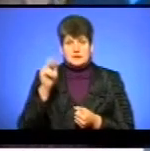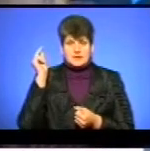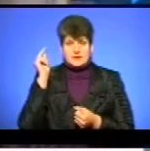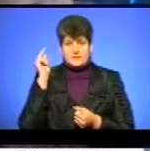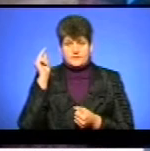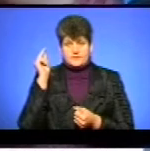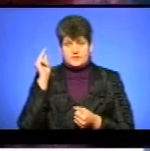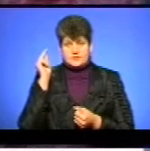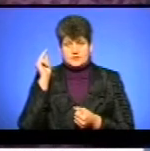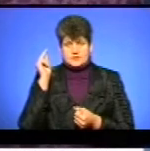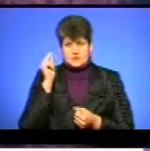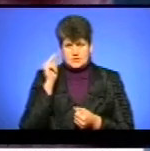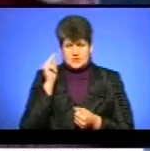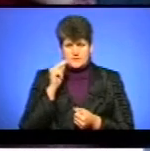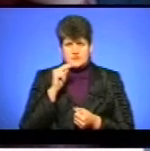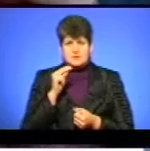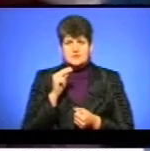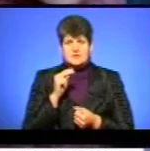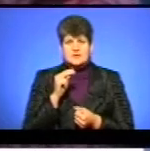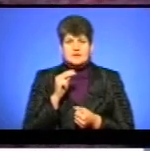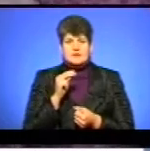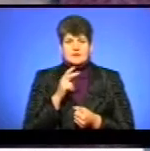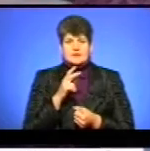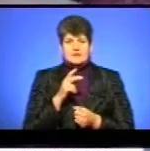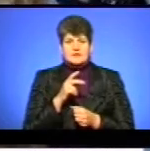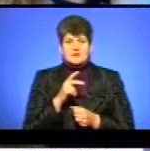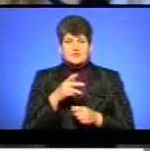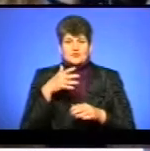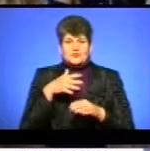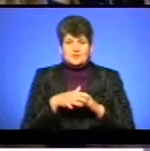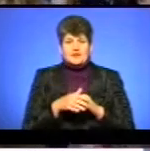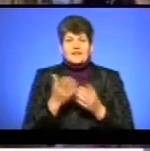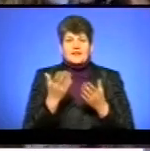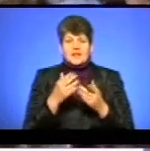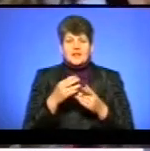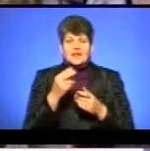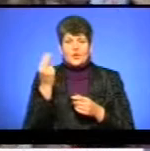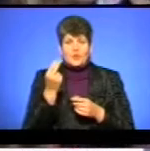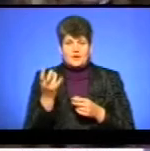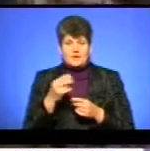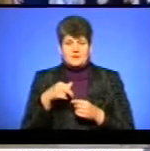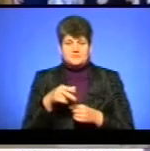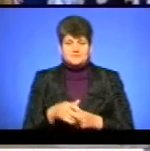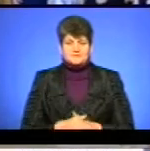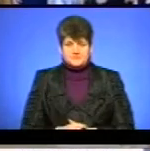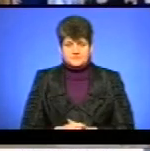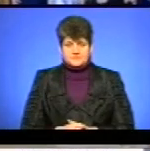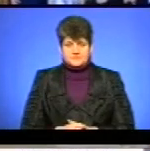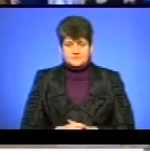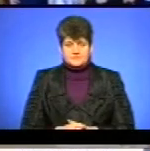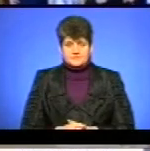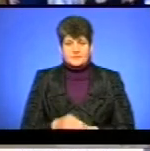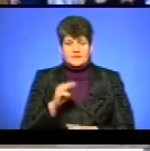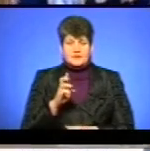їздити, на який колір треба їздити. Тарас